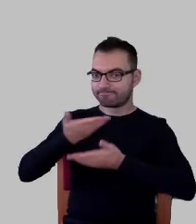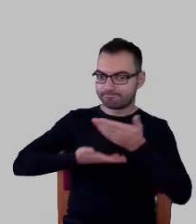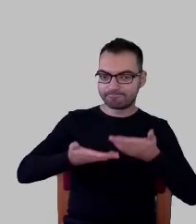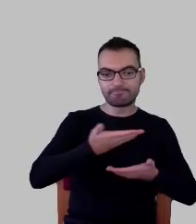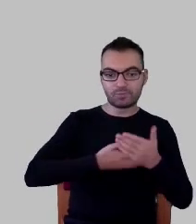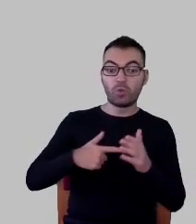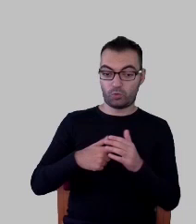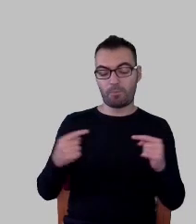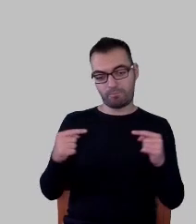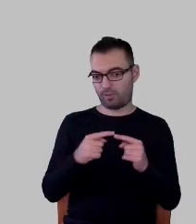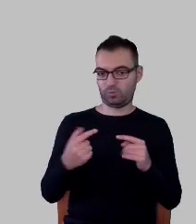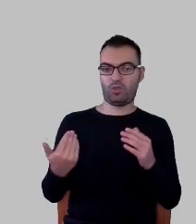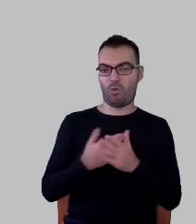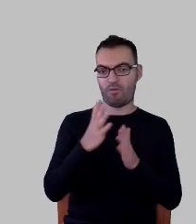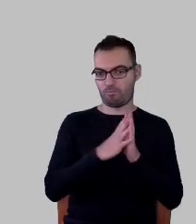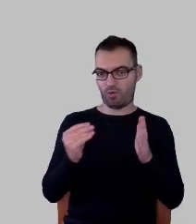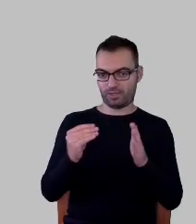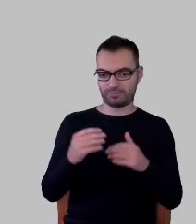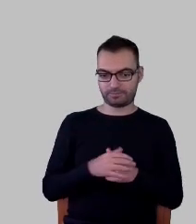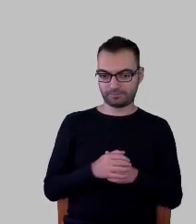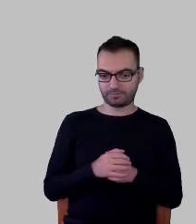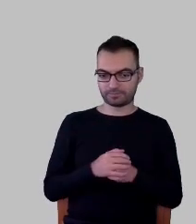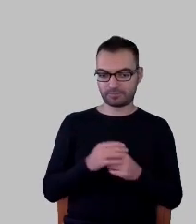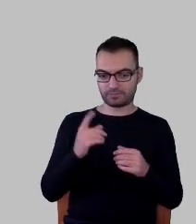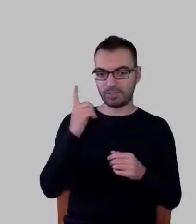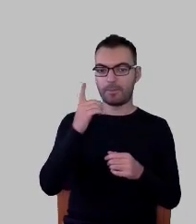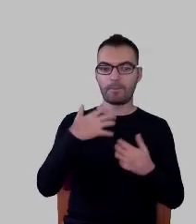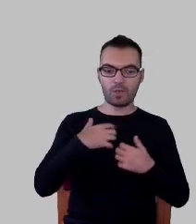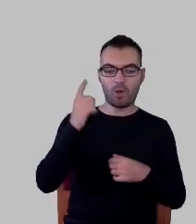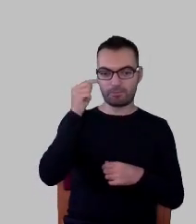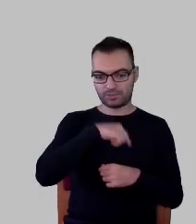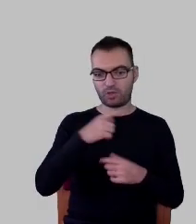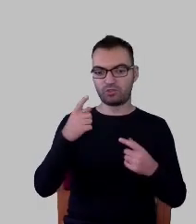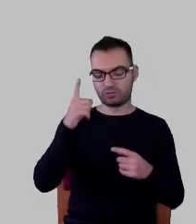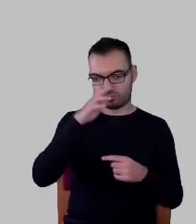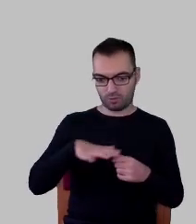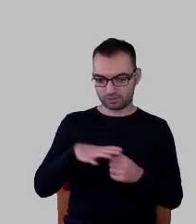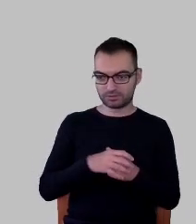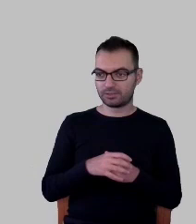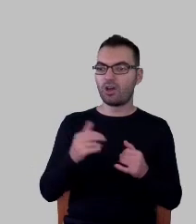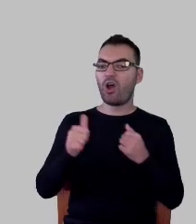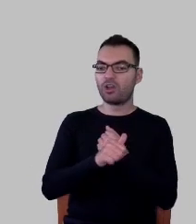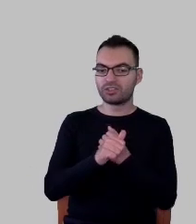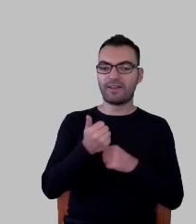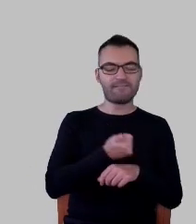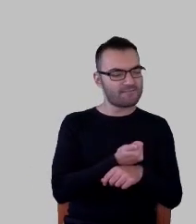biopsychospołecznym, ponieważ ten model opiera się na pozyskiwaniu informacji z różnych źródeł, od wielu specjalistów, po to, żeby